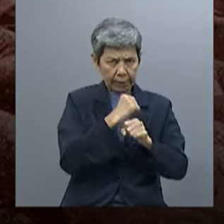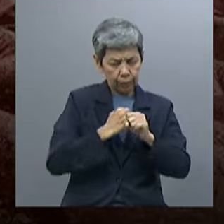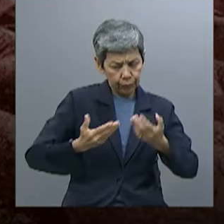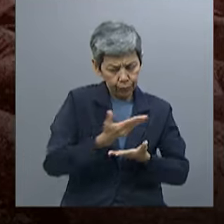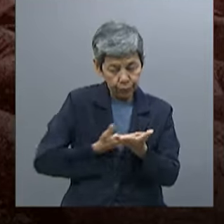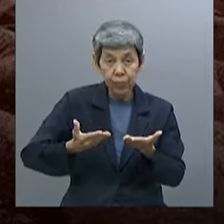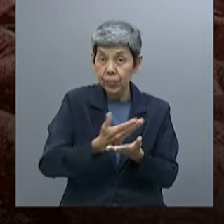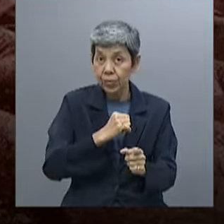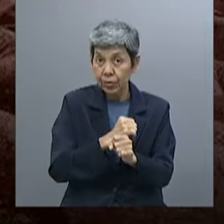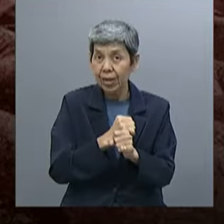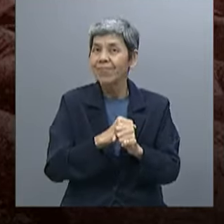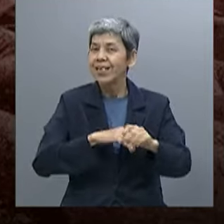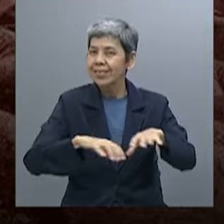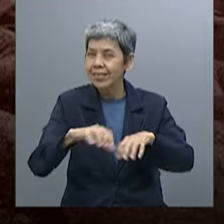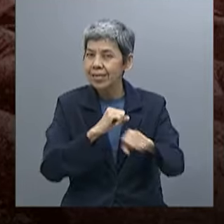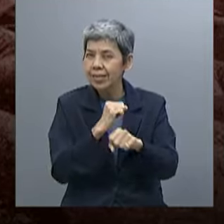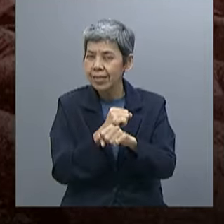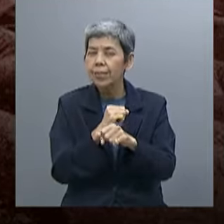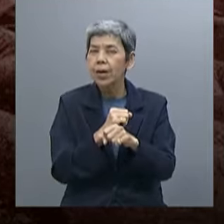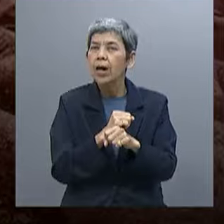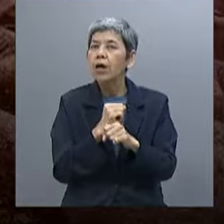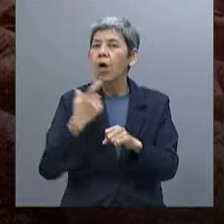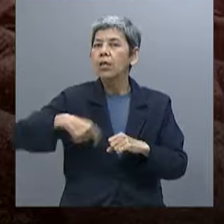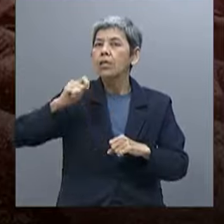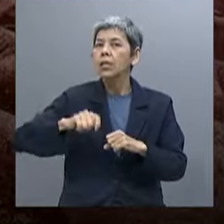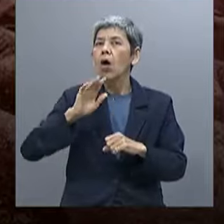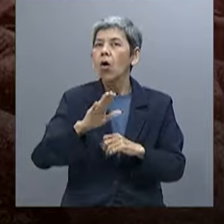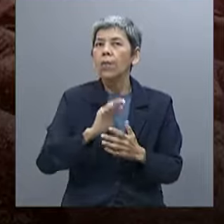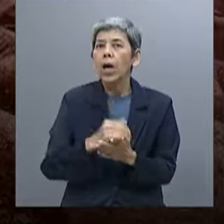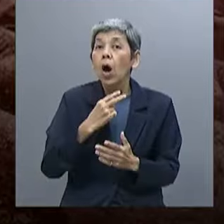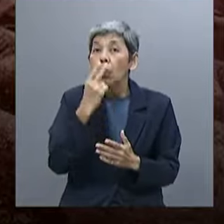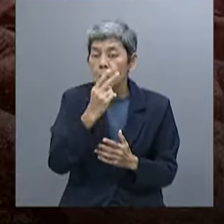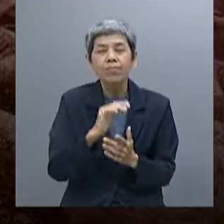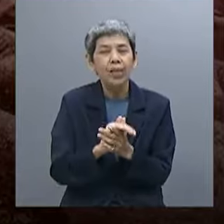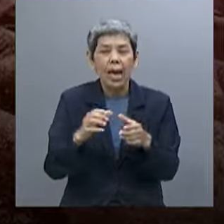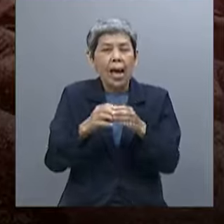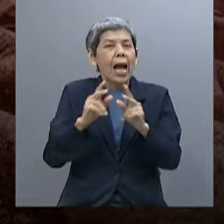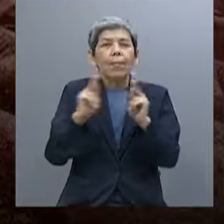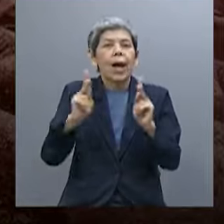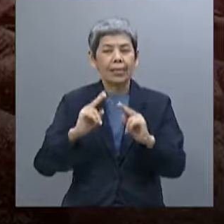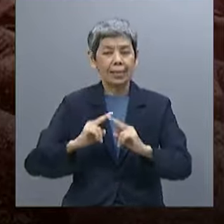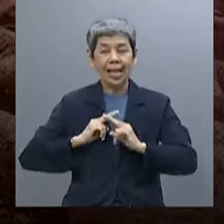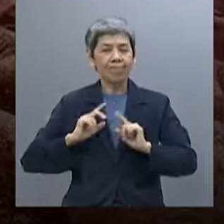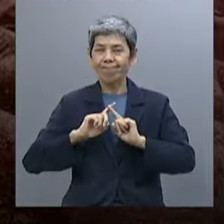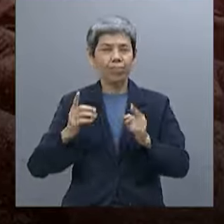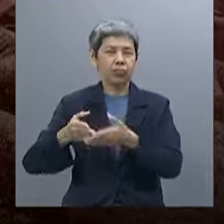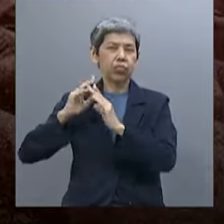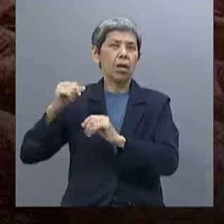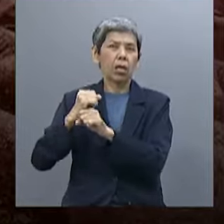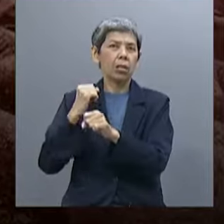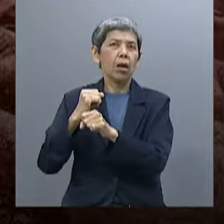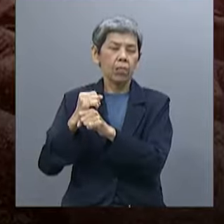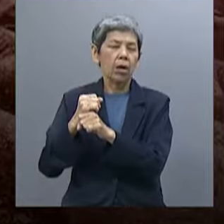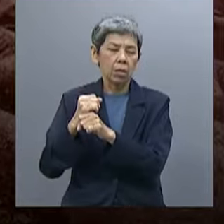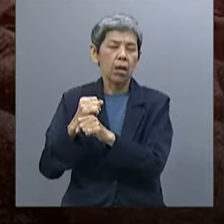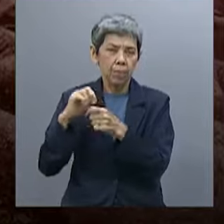การดำเนินการในเรื่องกระบวนการยุติธรรมทางเลือกลักษณะก็จะแตกต่างจากคณะกรรมการอิสระที่ตั้งขึ้นมาหลังจ